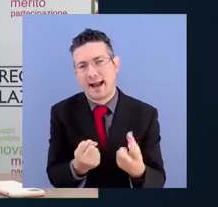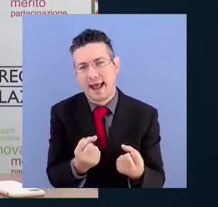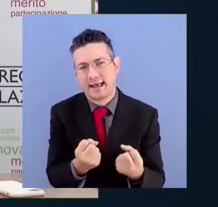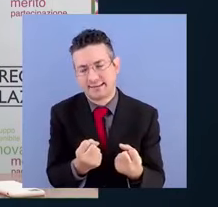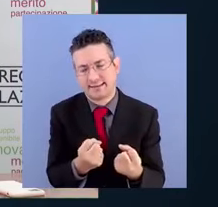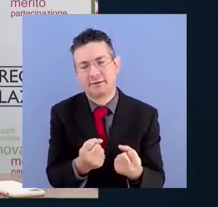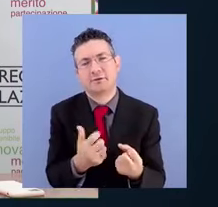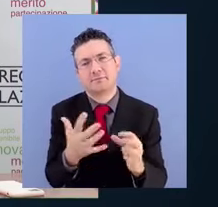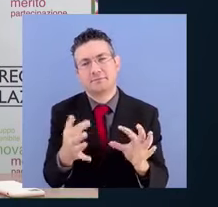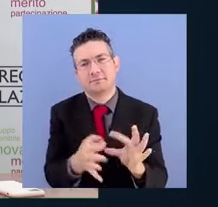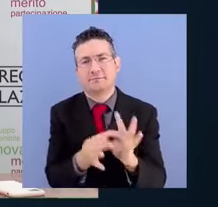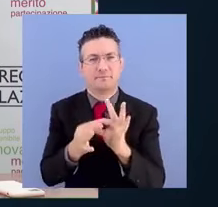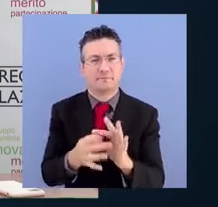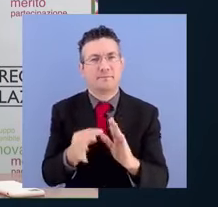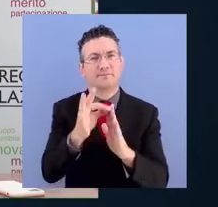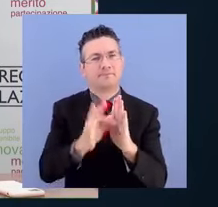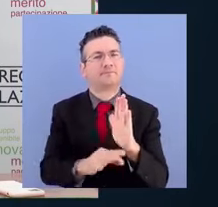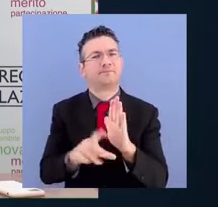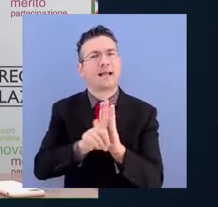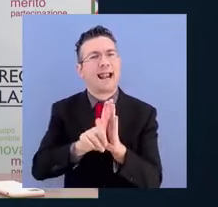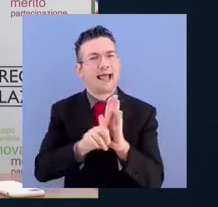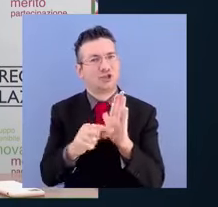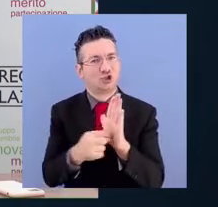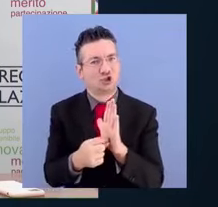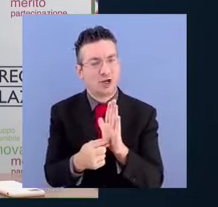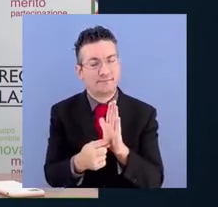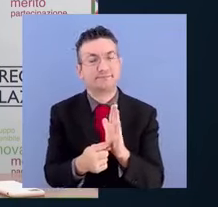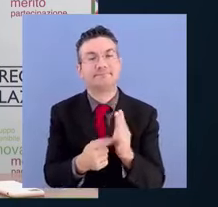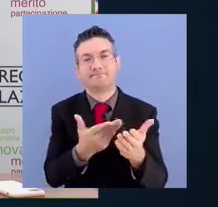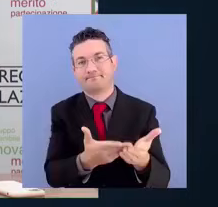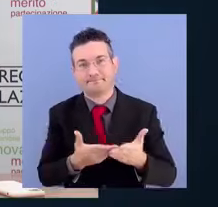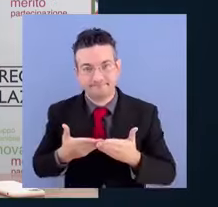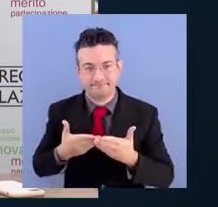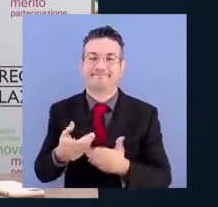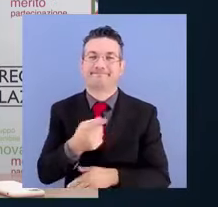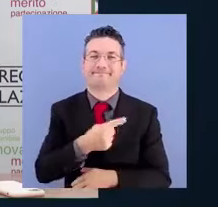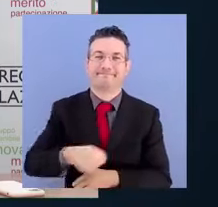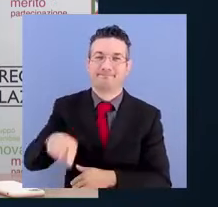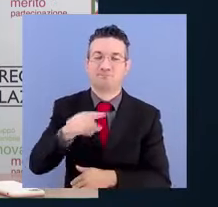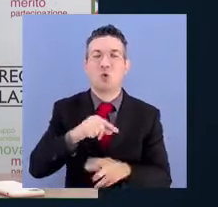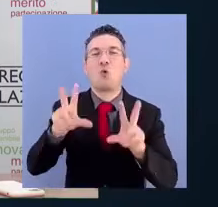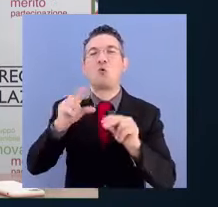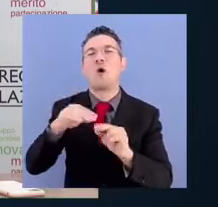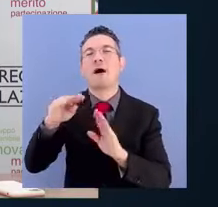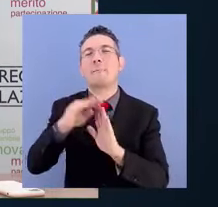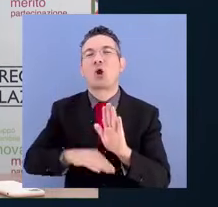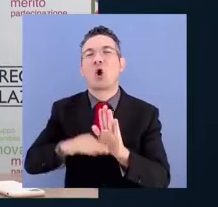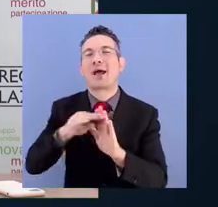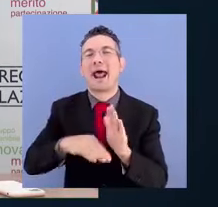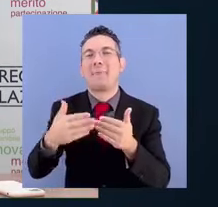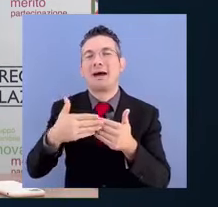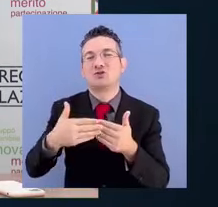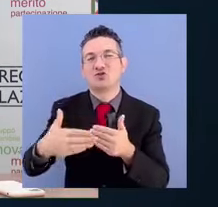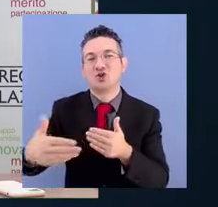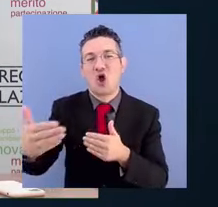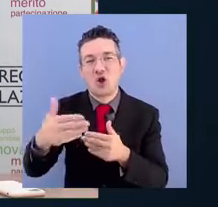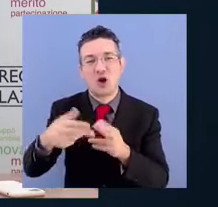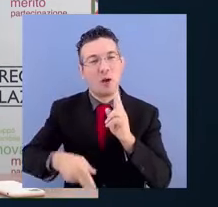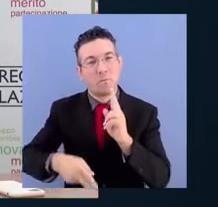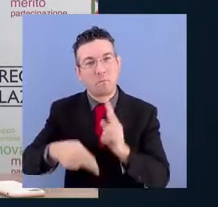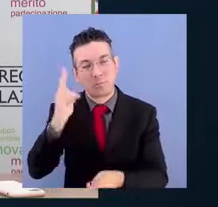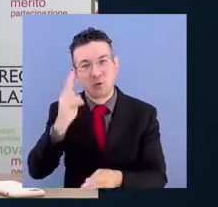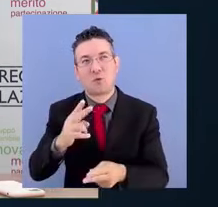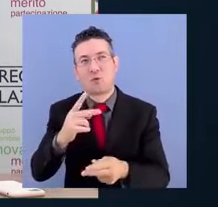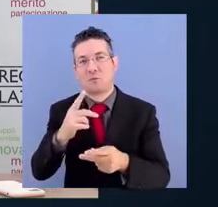alla normativa ci consentiranno anche di avere una nuova programmazione più corrispondente e più innovati più